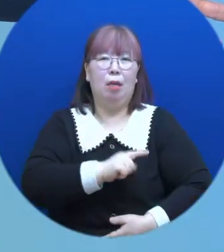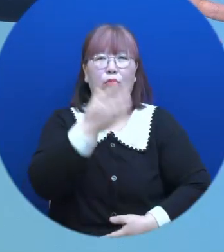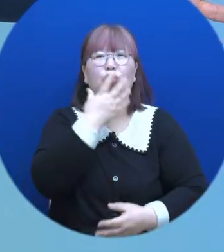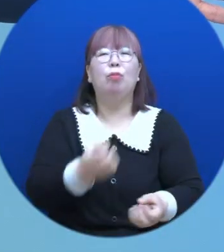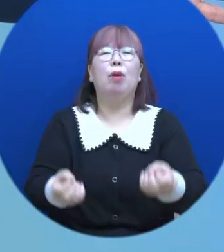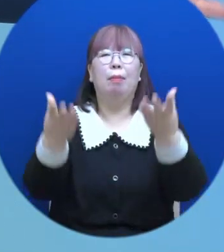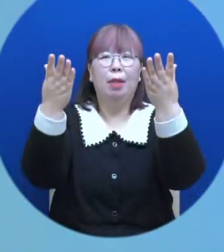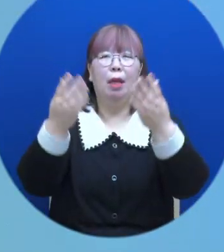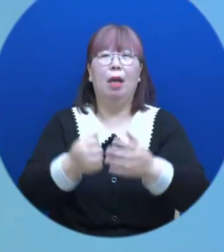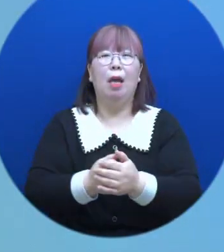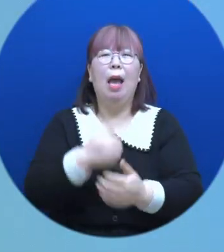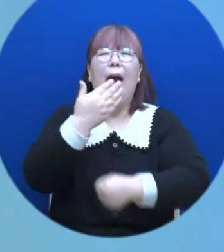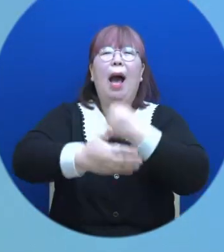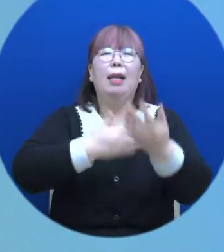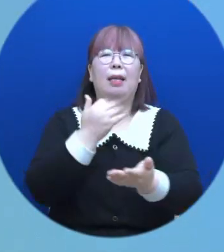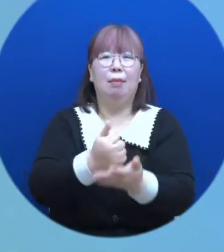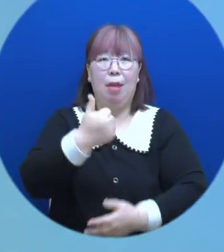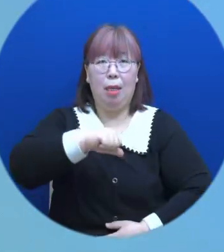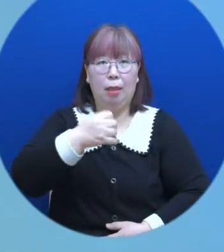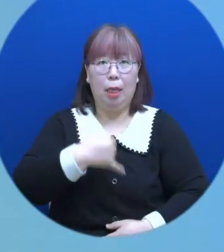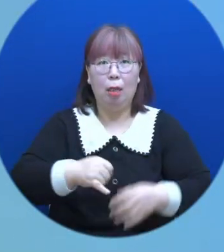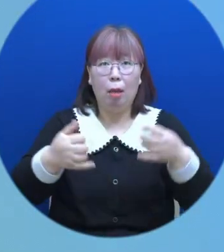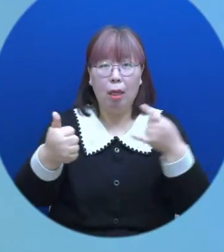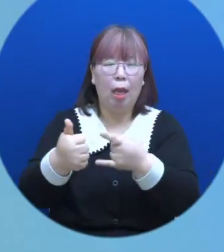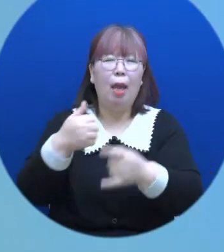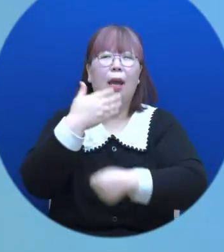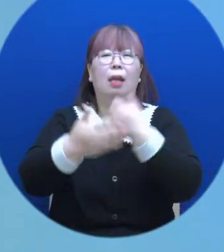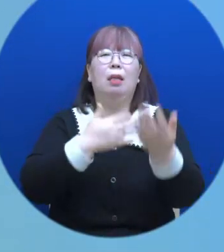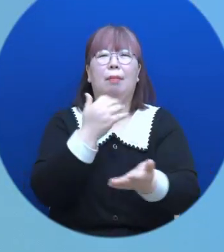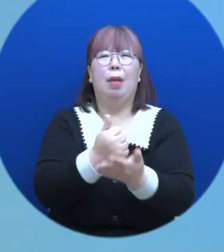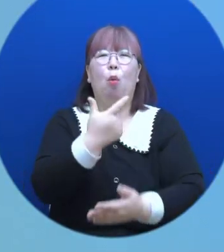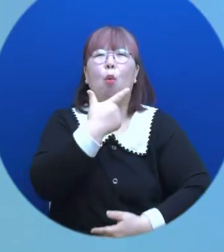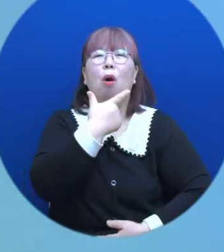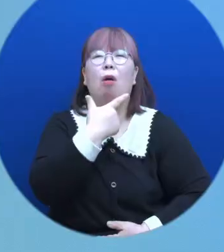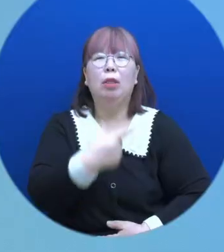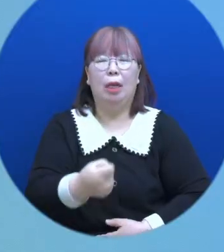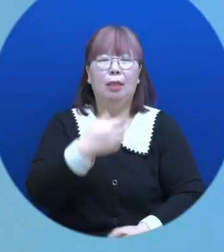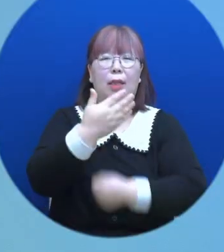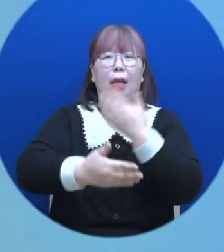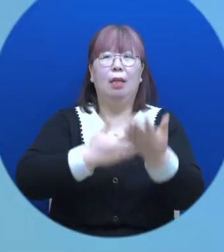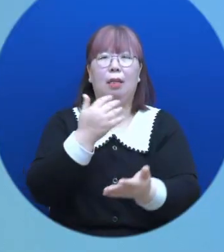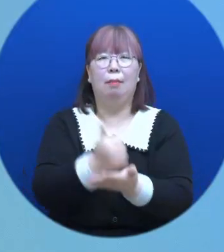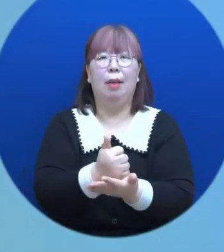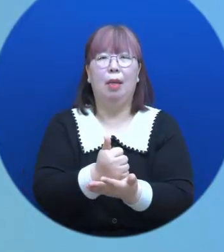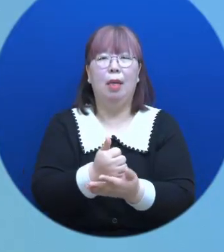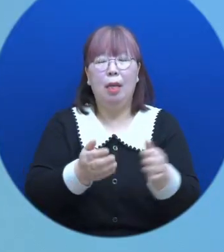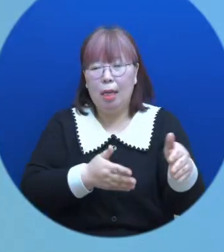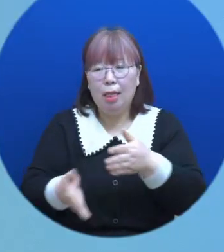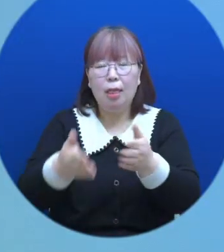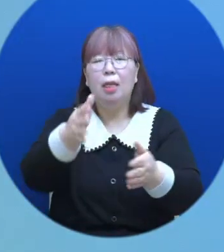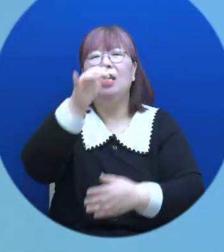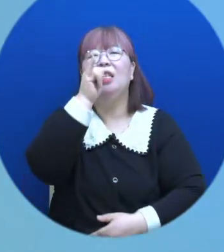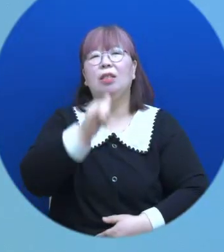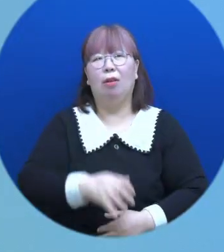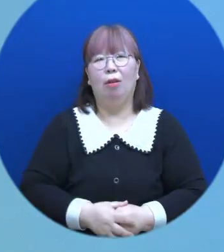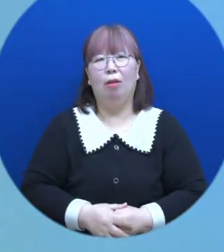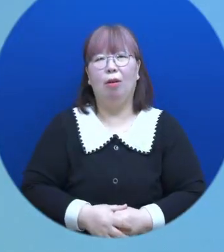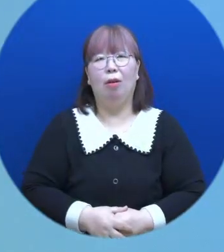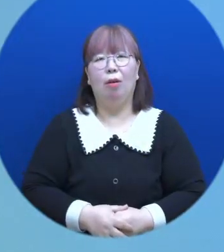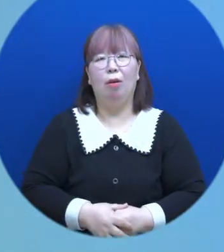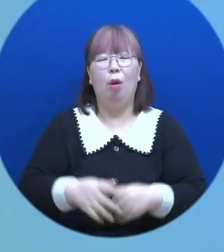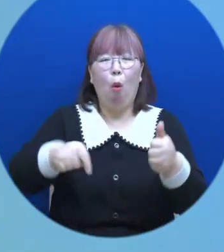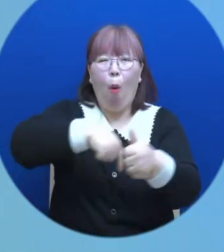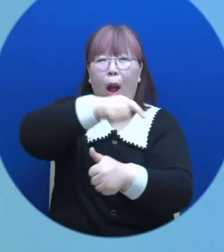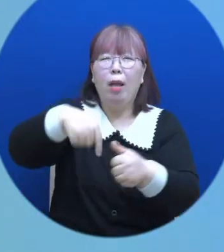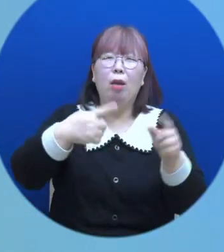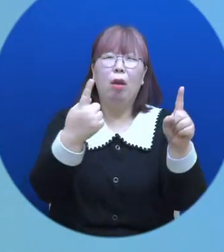축원합니다. 하나님의 자녀들에게 하나님이 원하고 있는 하나님의 길이 있는 거죠. 환경의